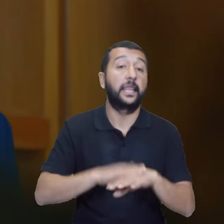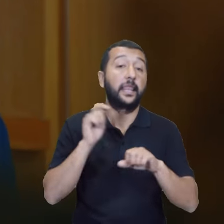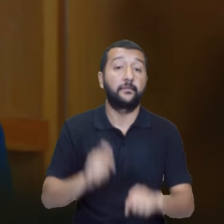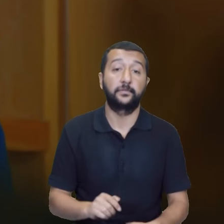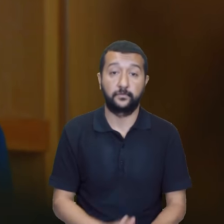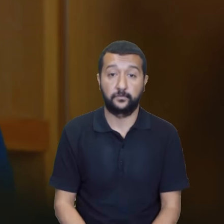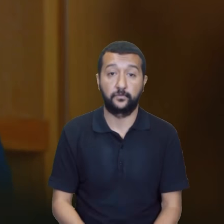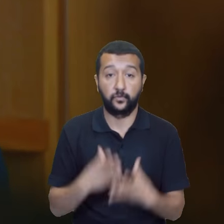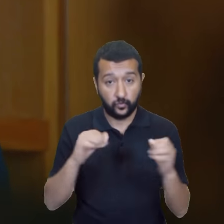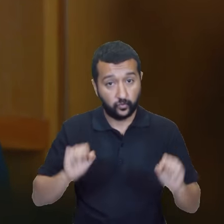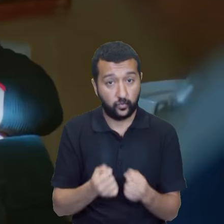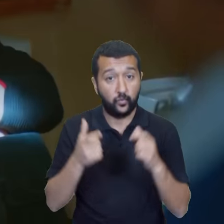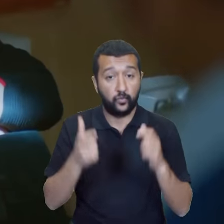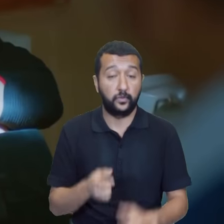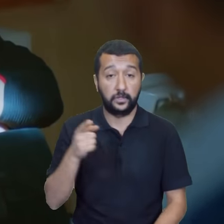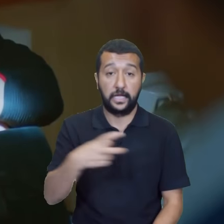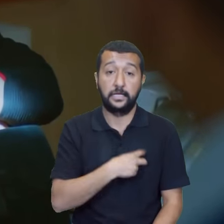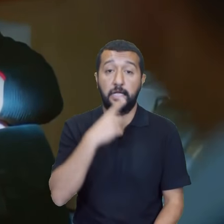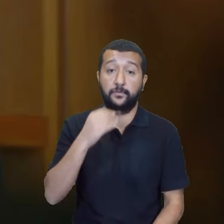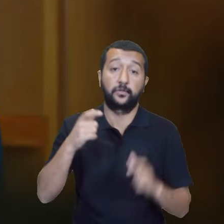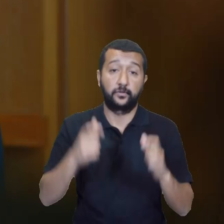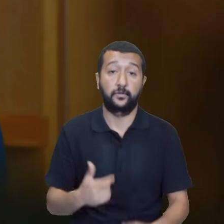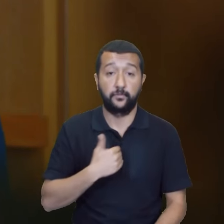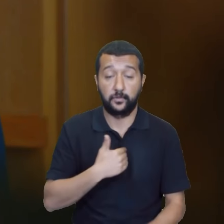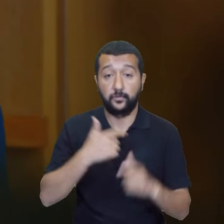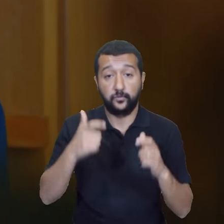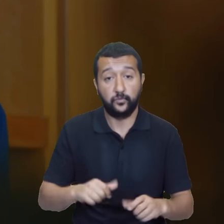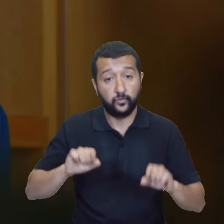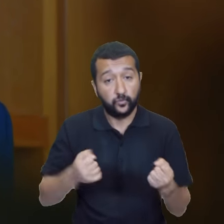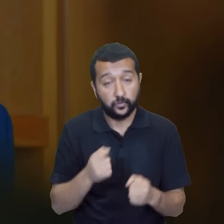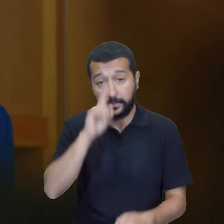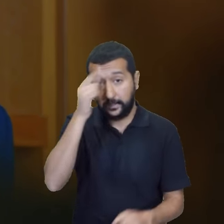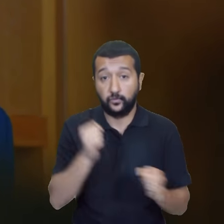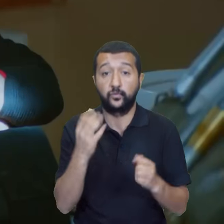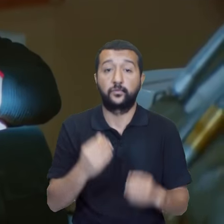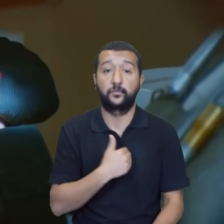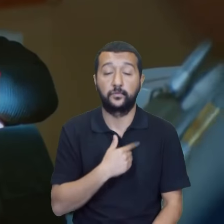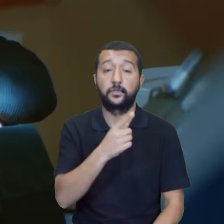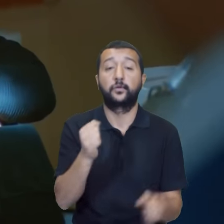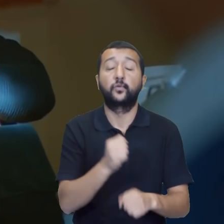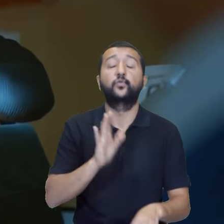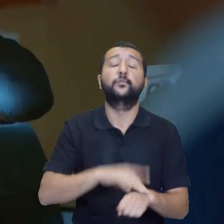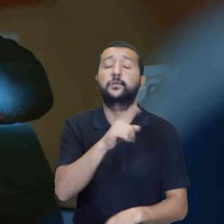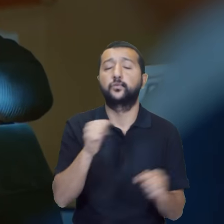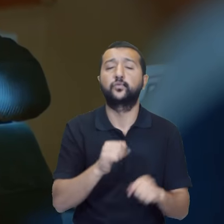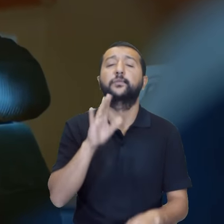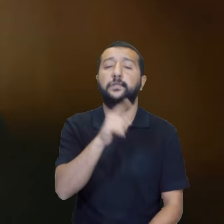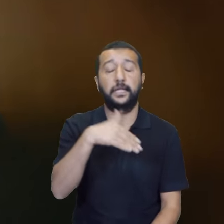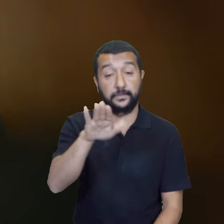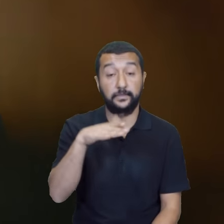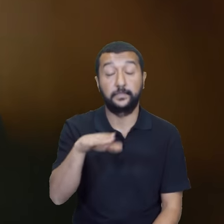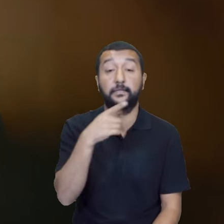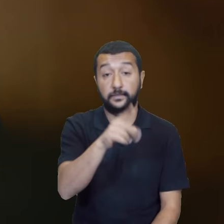yapacağım? Çok soğuk. Aşpastan burası. Ben burada üşürüm tek başıma. Üşümezsin sen, üşümezsin